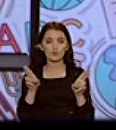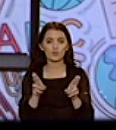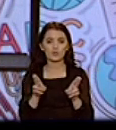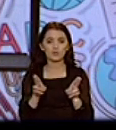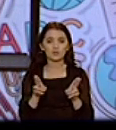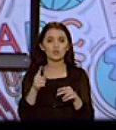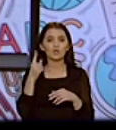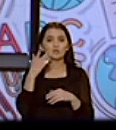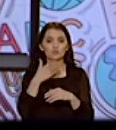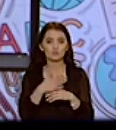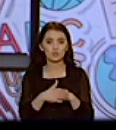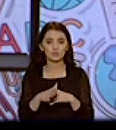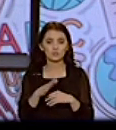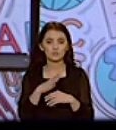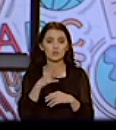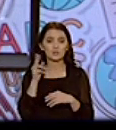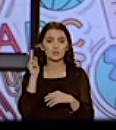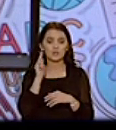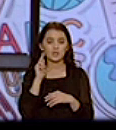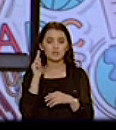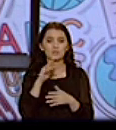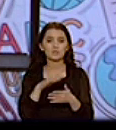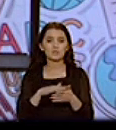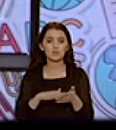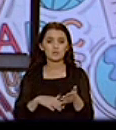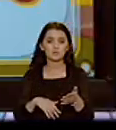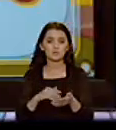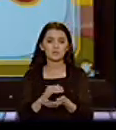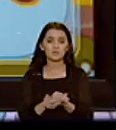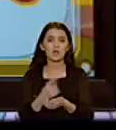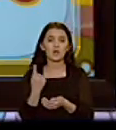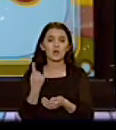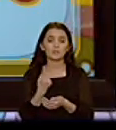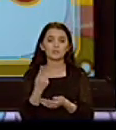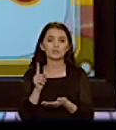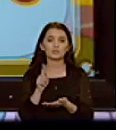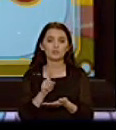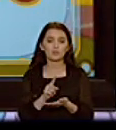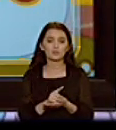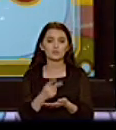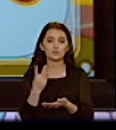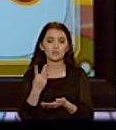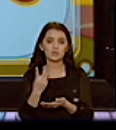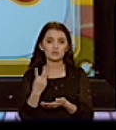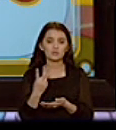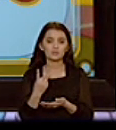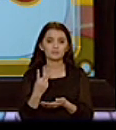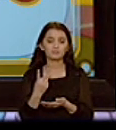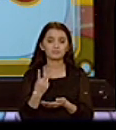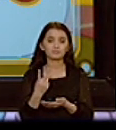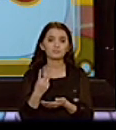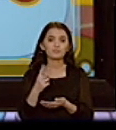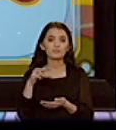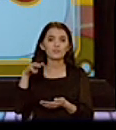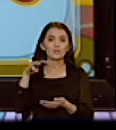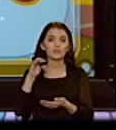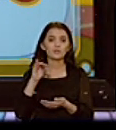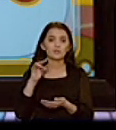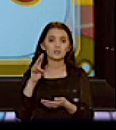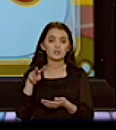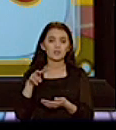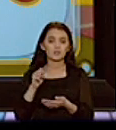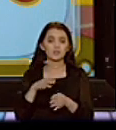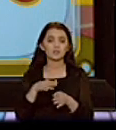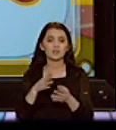ham tushunarli bo'lsa, darsimizni davom ettiramiz. Birinchi topshiriqning ikkinchisi: tenglamalarni